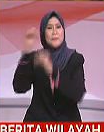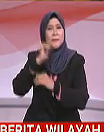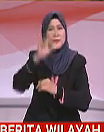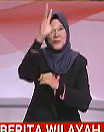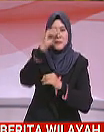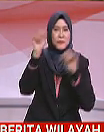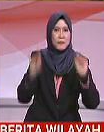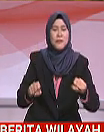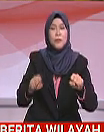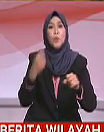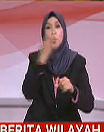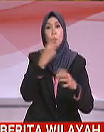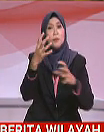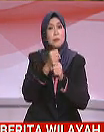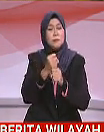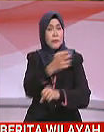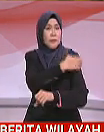dapat menguasai teknologi,